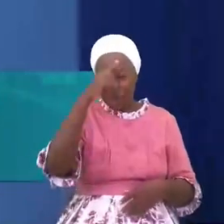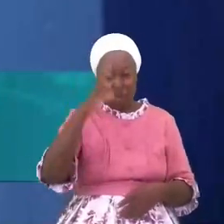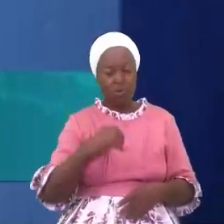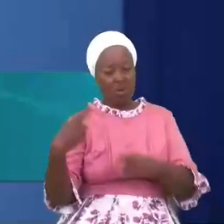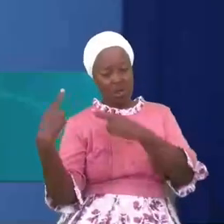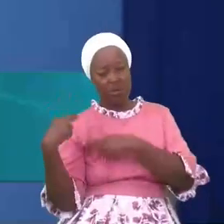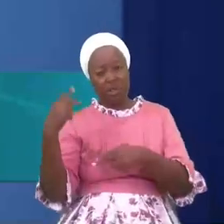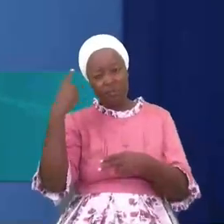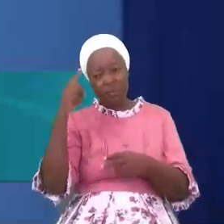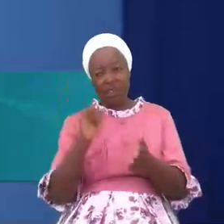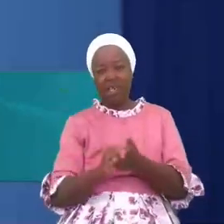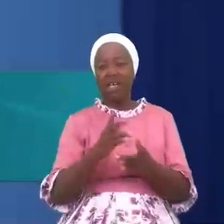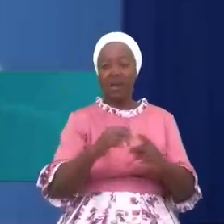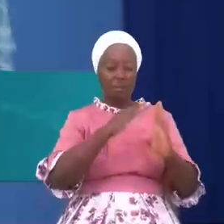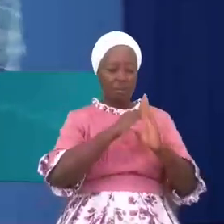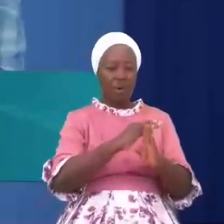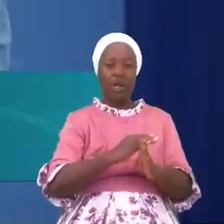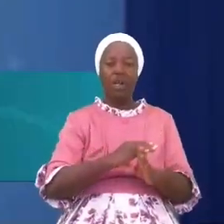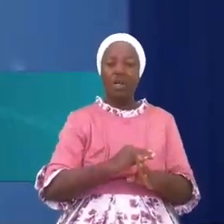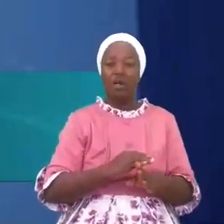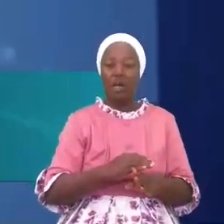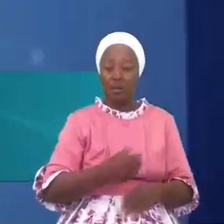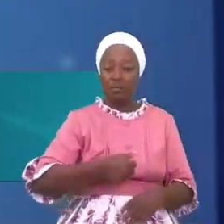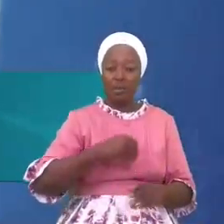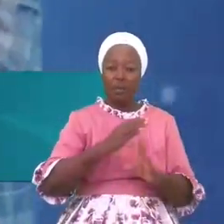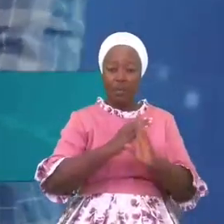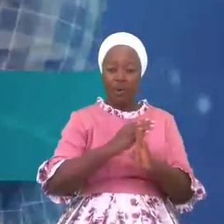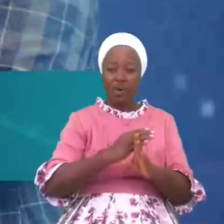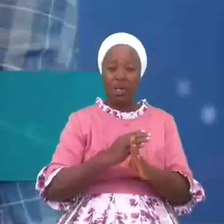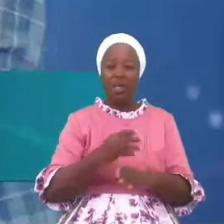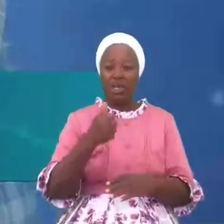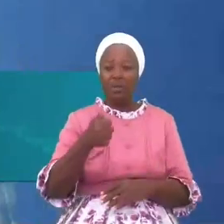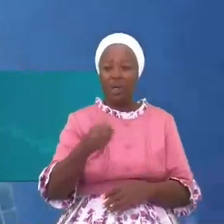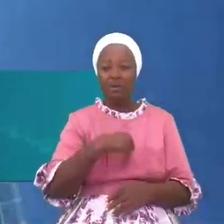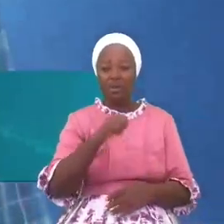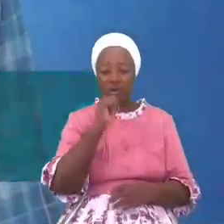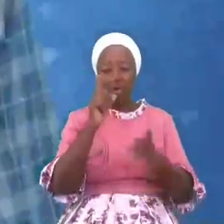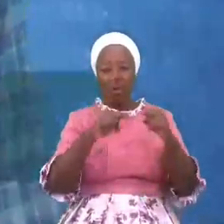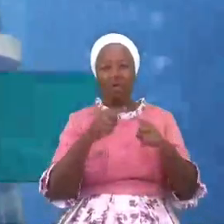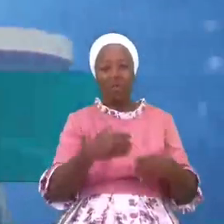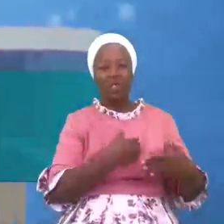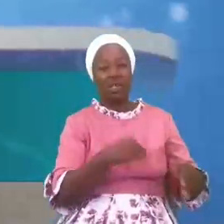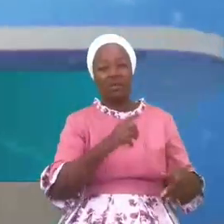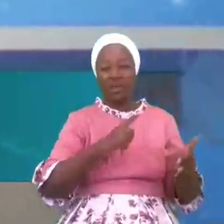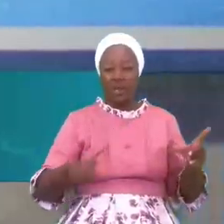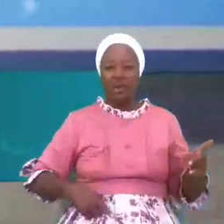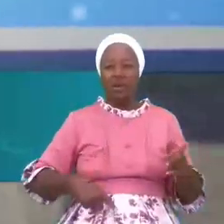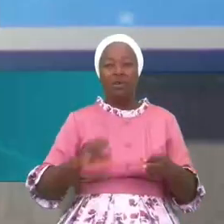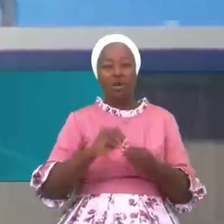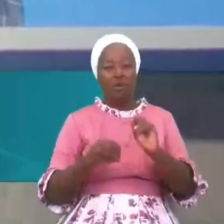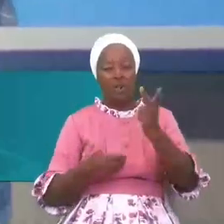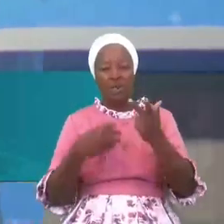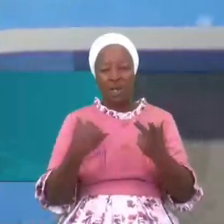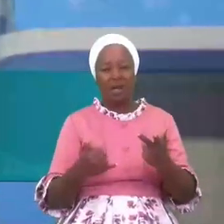que c'est lui-même qui s'est bloqué, il ne viendra pas du côté du Seigneur. Troisième point, nous verrons